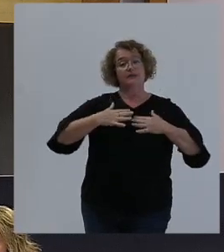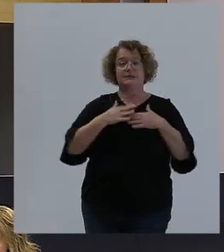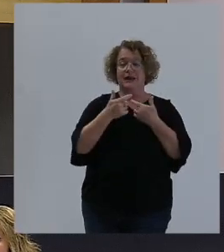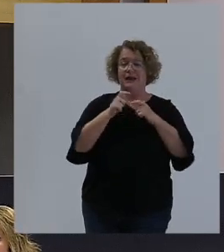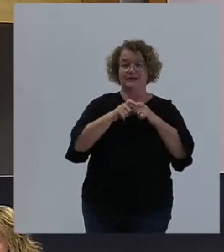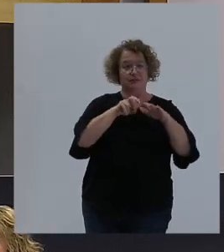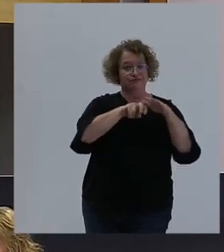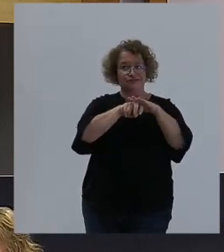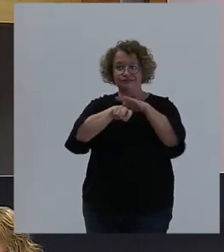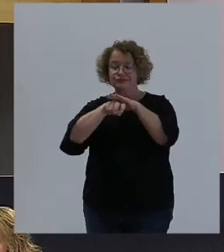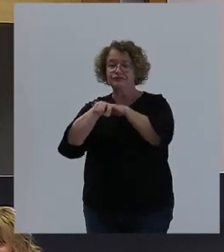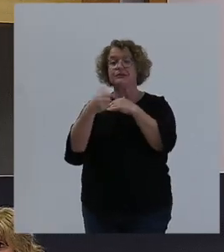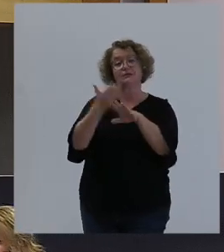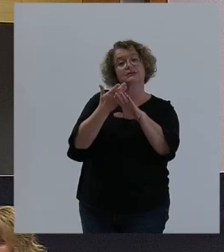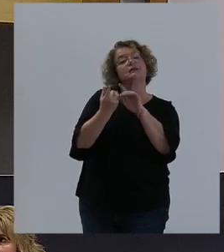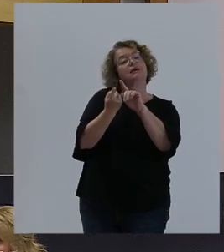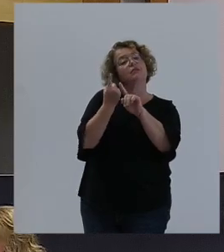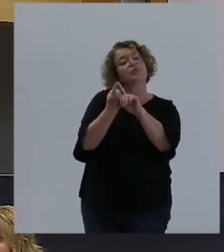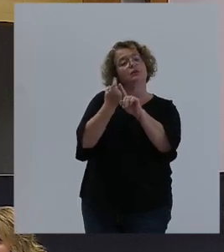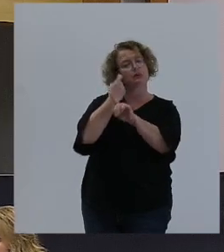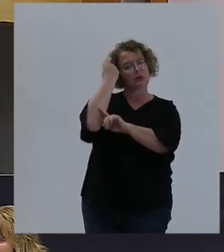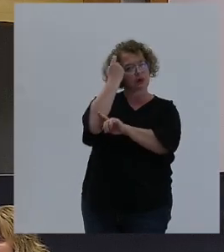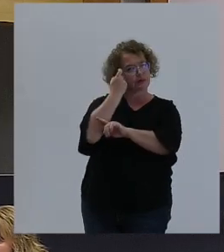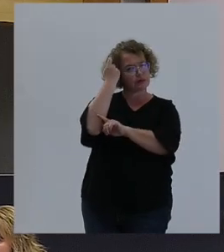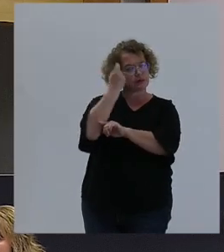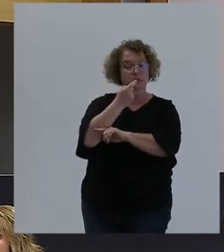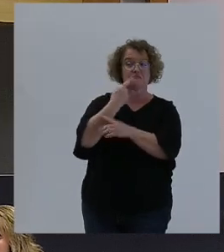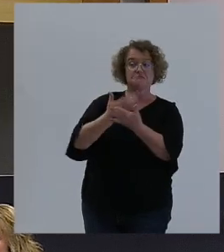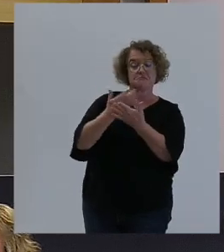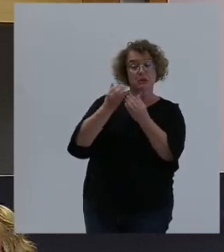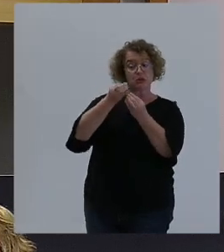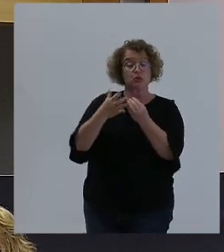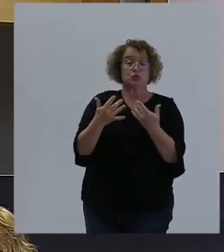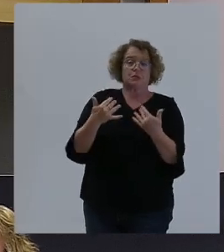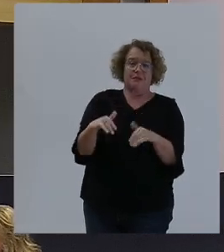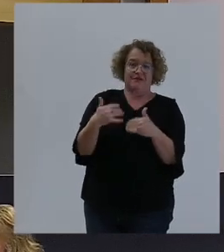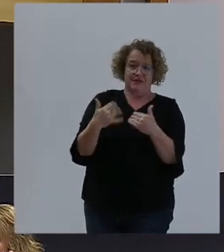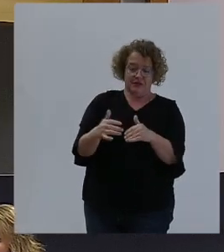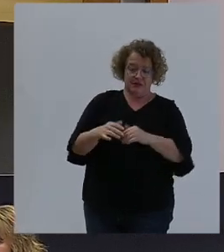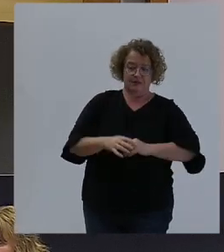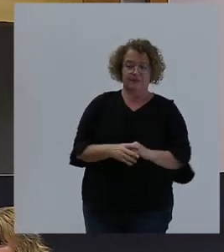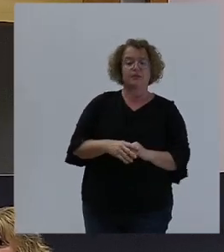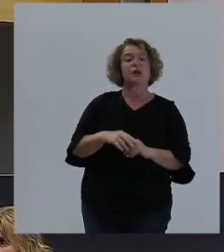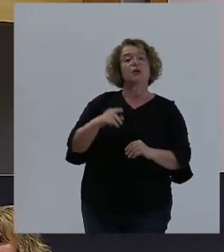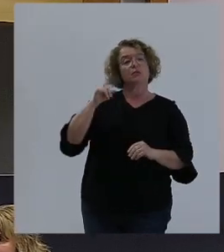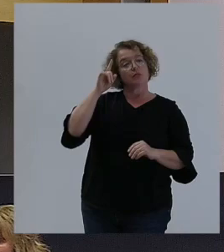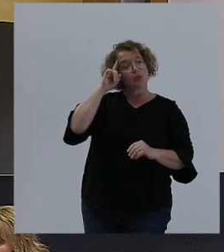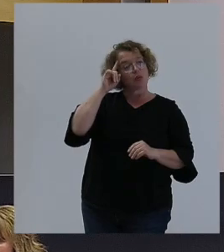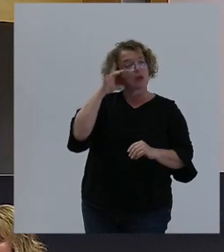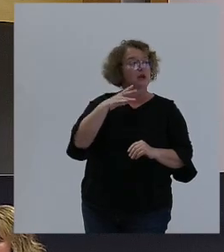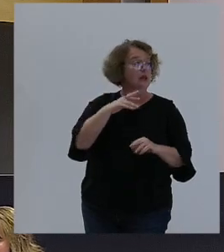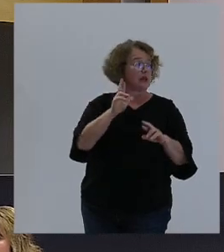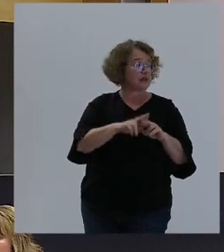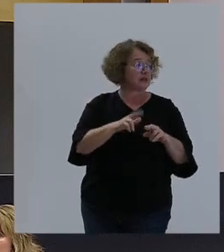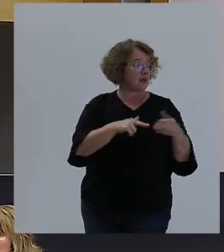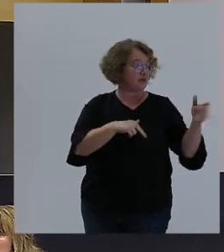aussi, c'est une vraie question qui est toujours en tension par rapport au bouleversement, la présence des travaux,